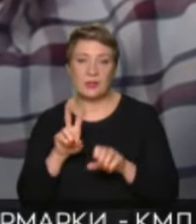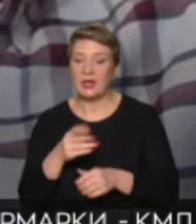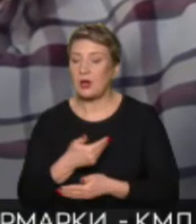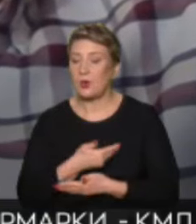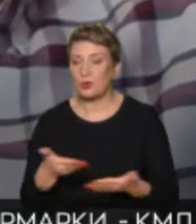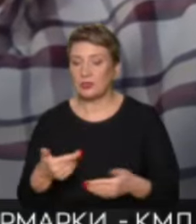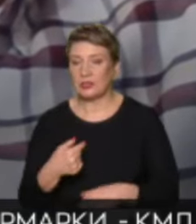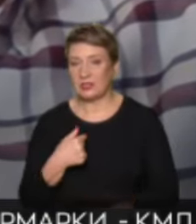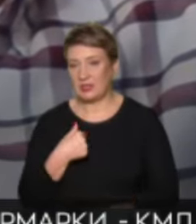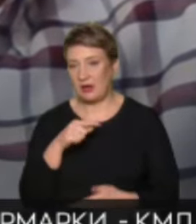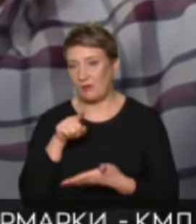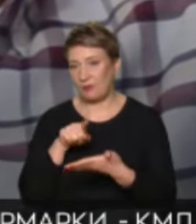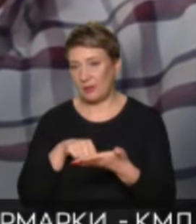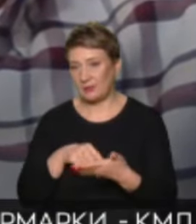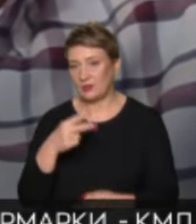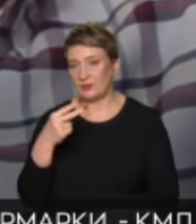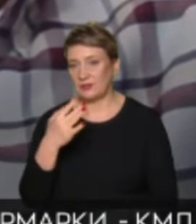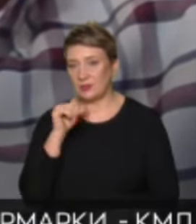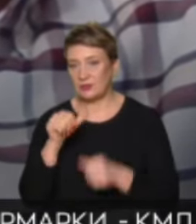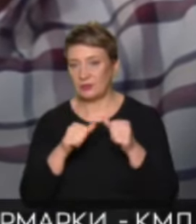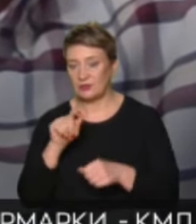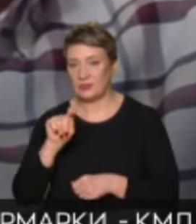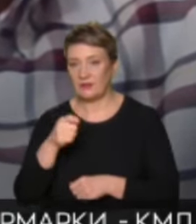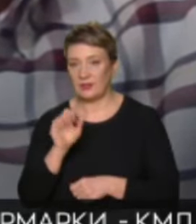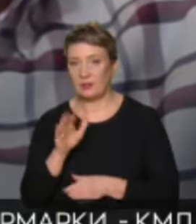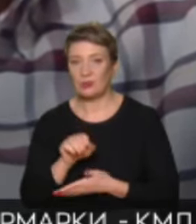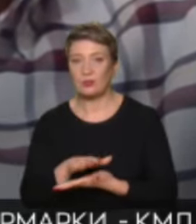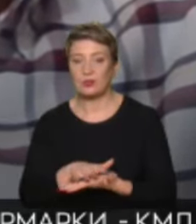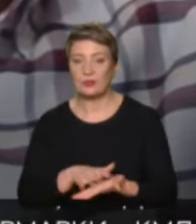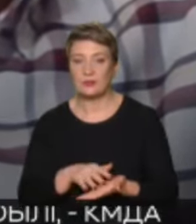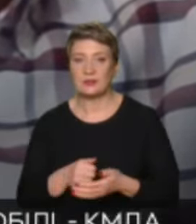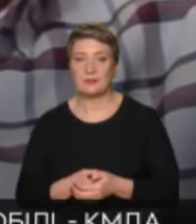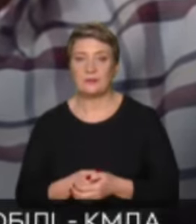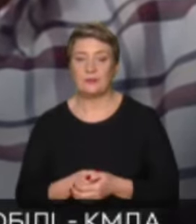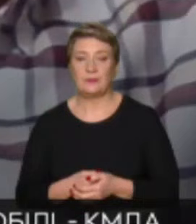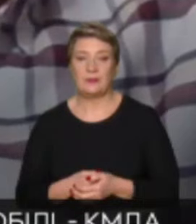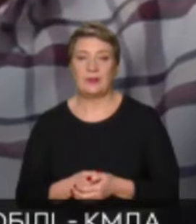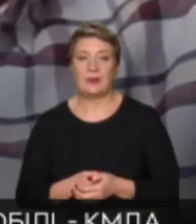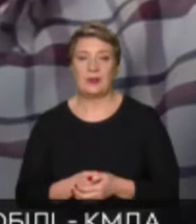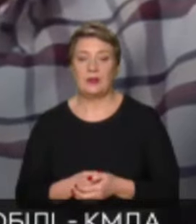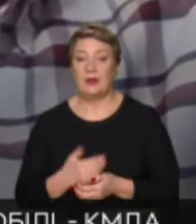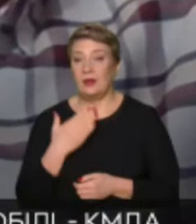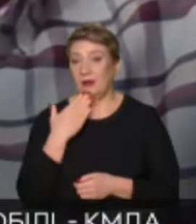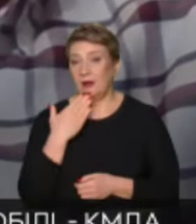я впевнений, що в 2025 році війна буде продовжуватися. Почули. Дякую за